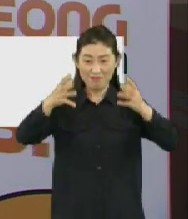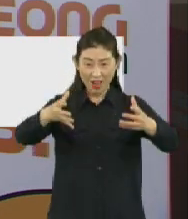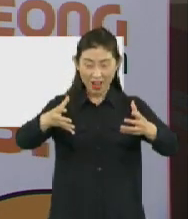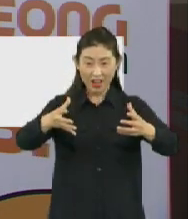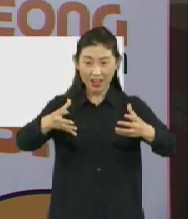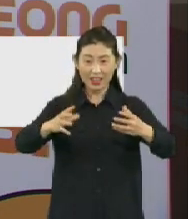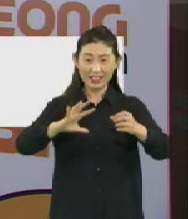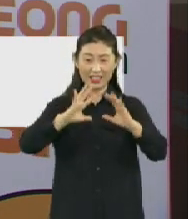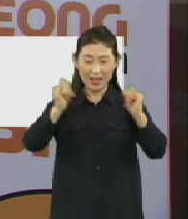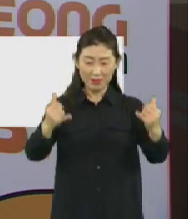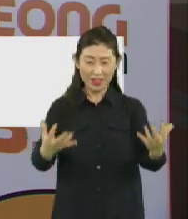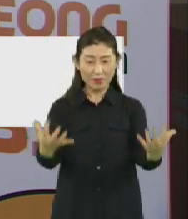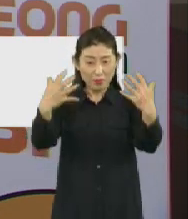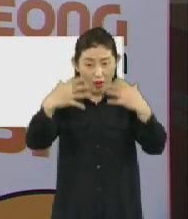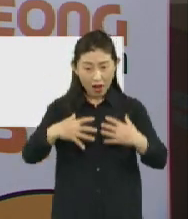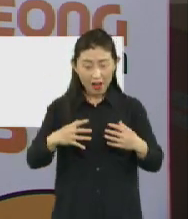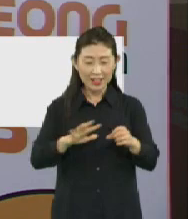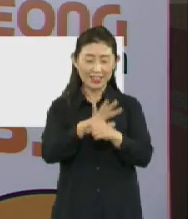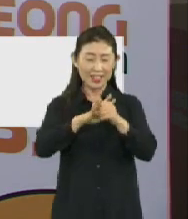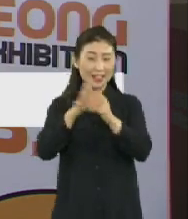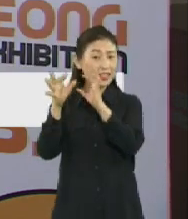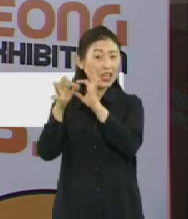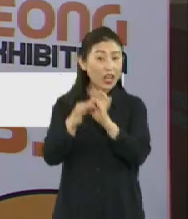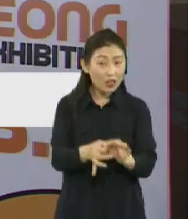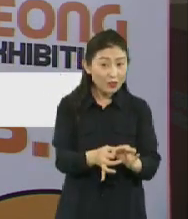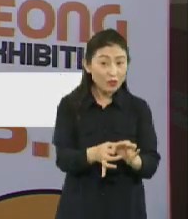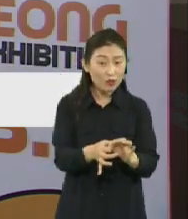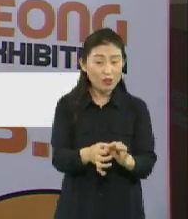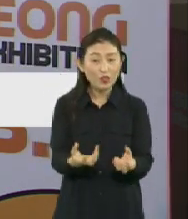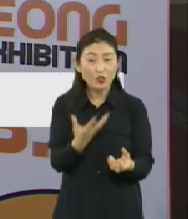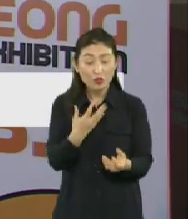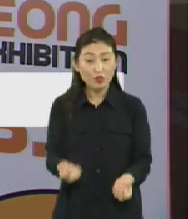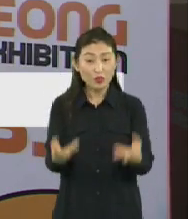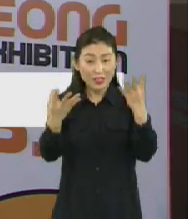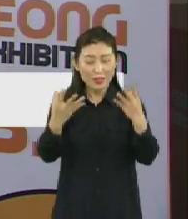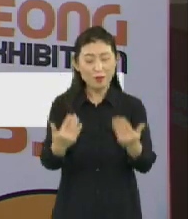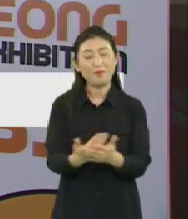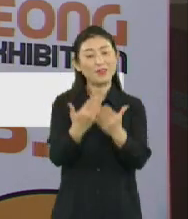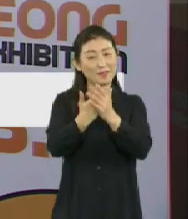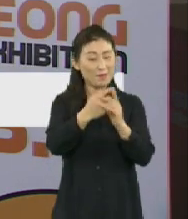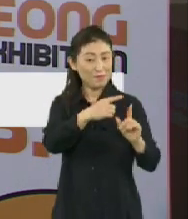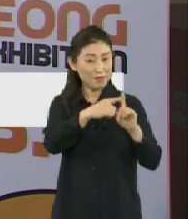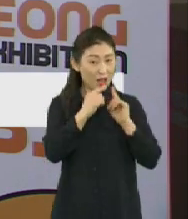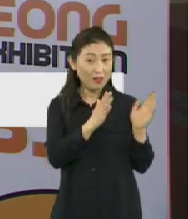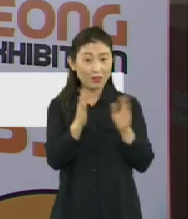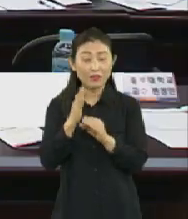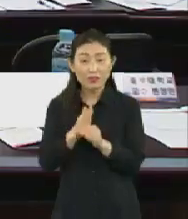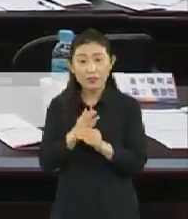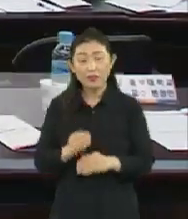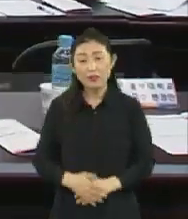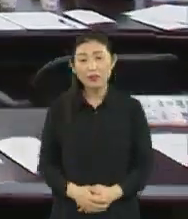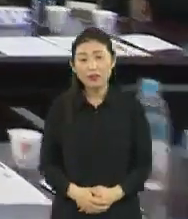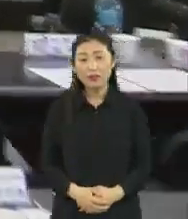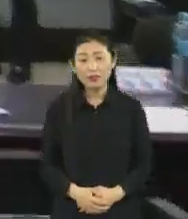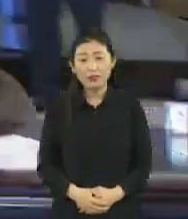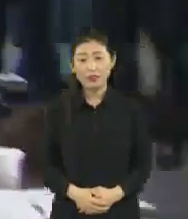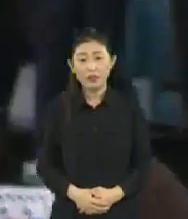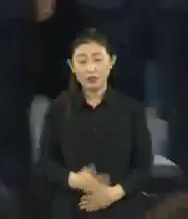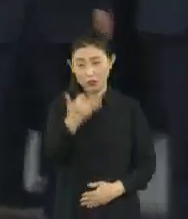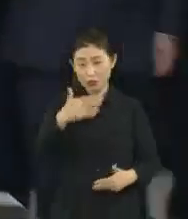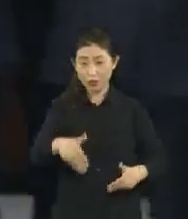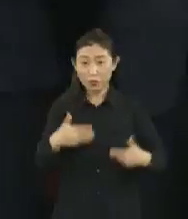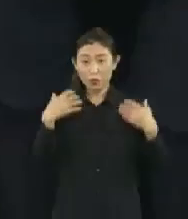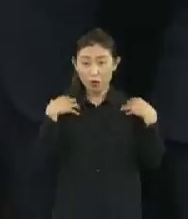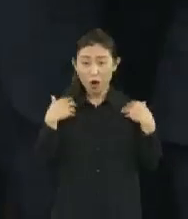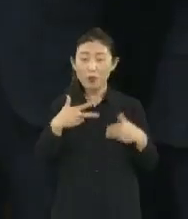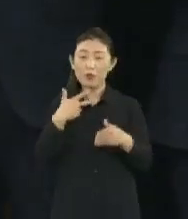세계인이 사랑받고 지속될 수 있는 세계적인 축제로 성장시키겠다는 각오로 준비하였습니다. 충남도와